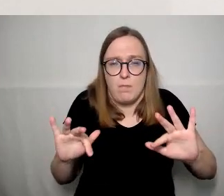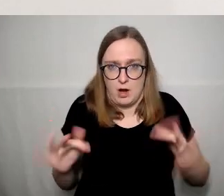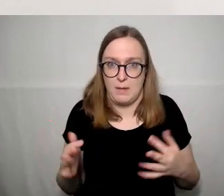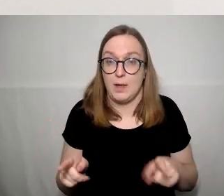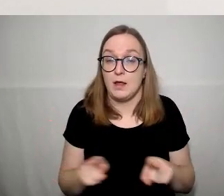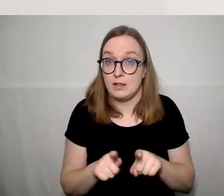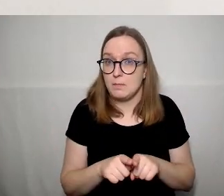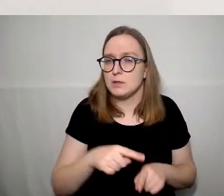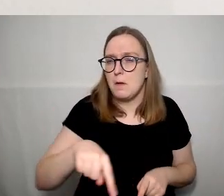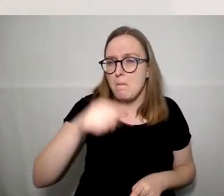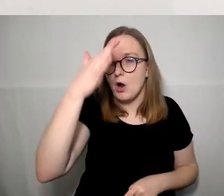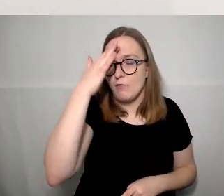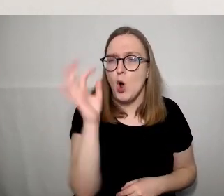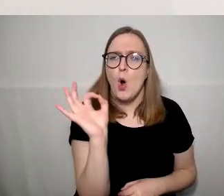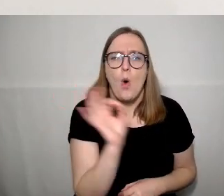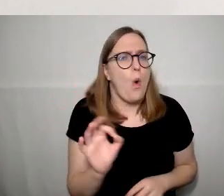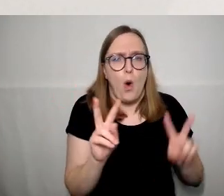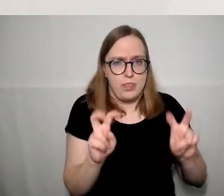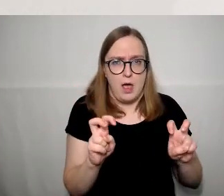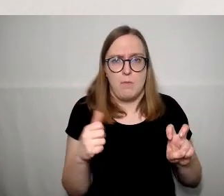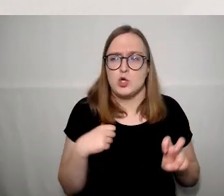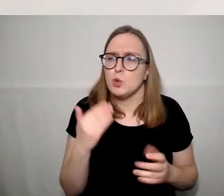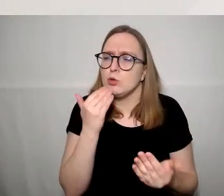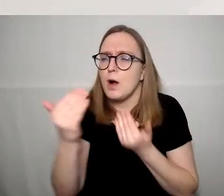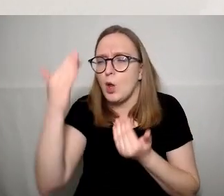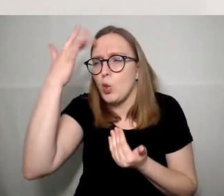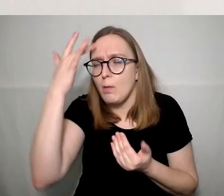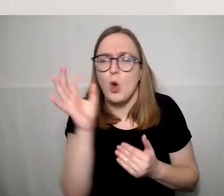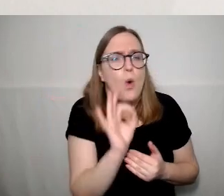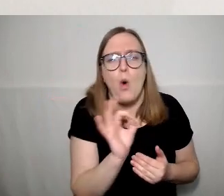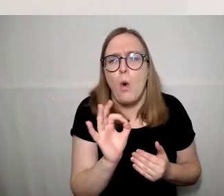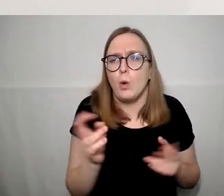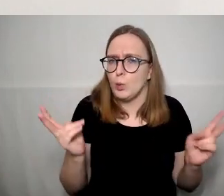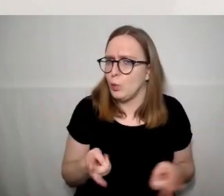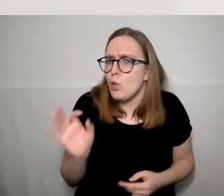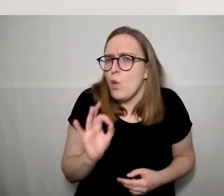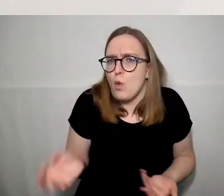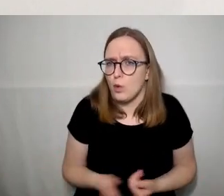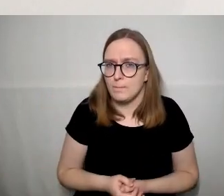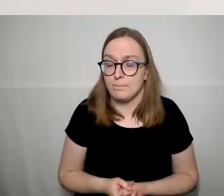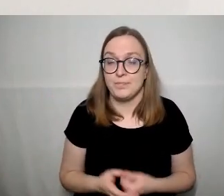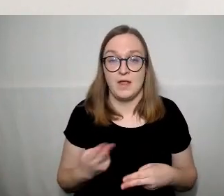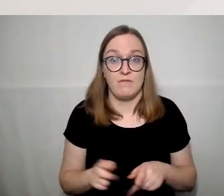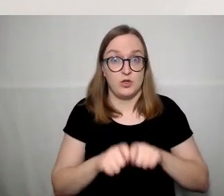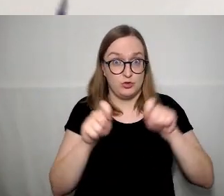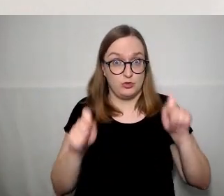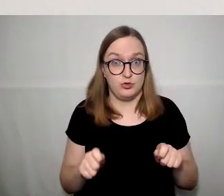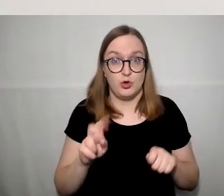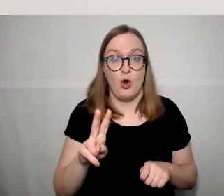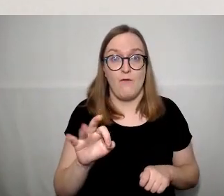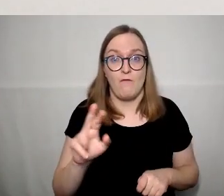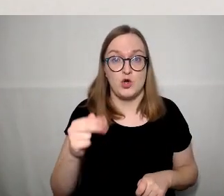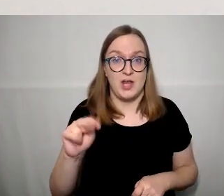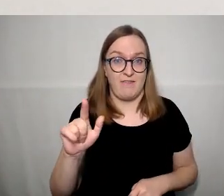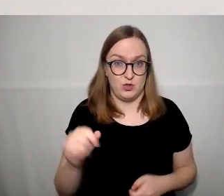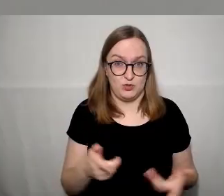supratimų reiktų atsiklausti gyventojų nuomonės? Tai va toks klausimas. Ir pradėsim nuo pono Važnevičiaus vėl.